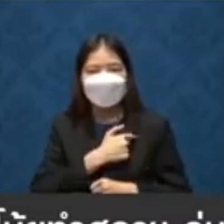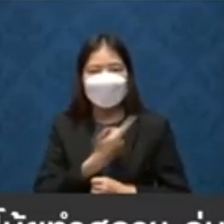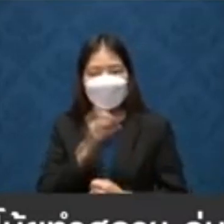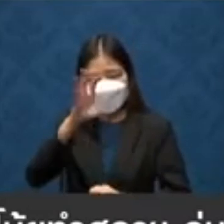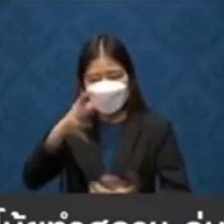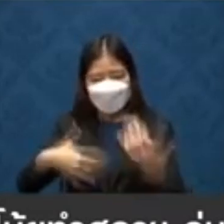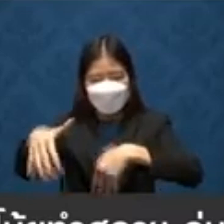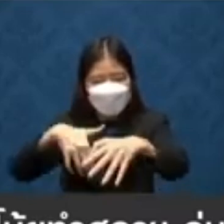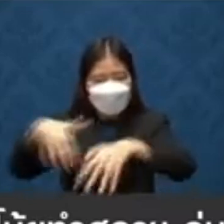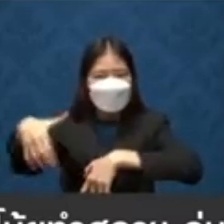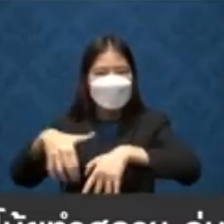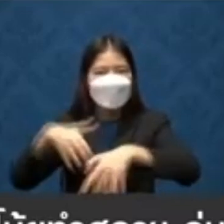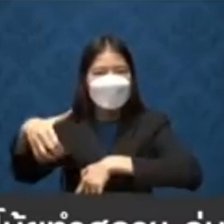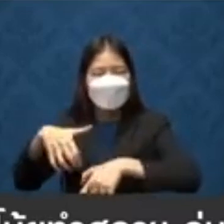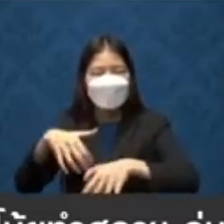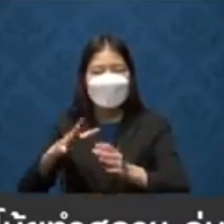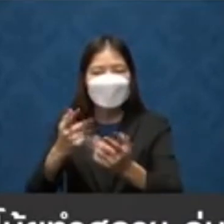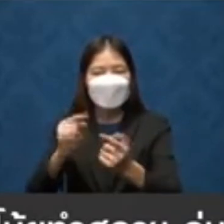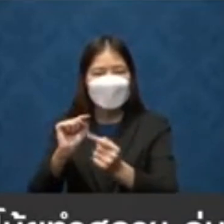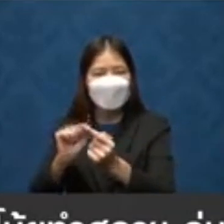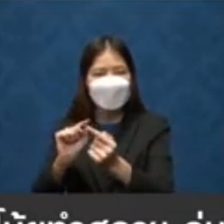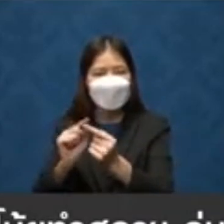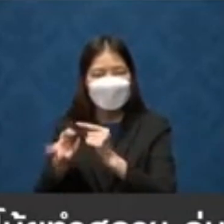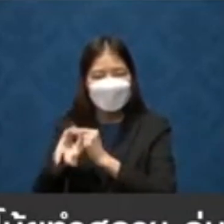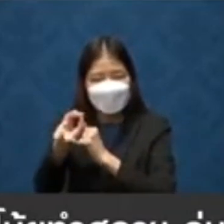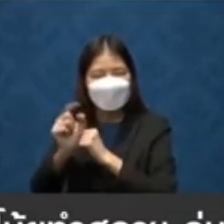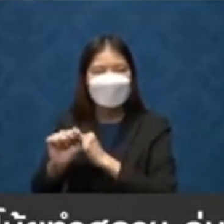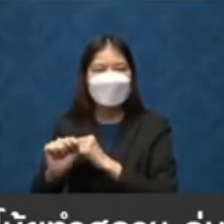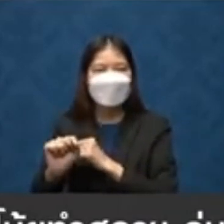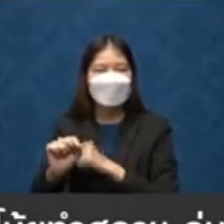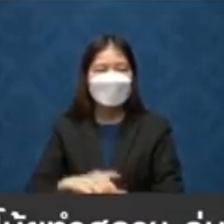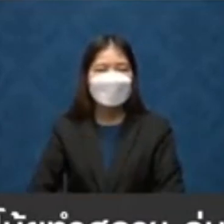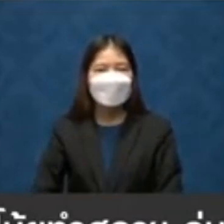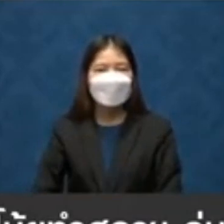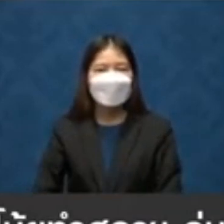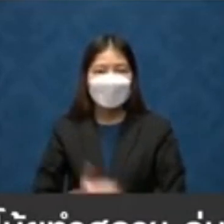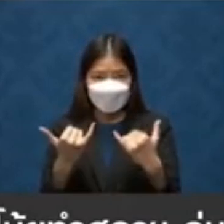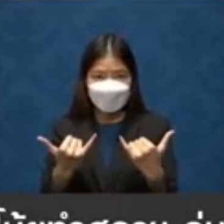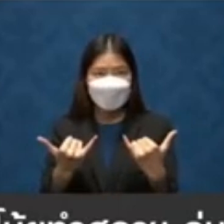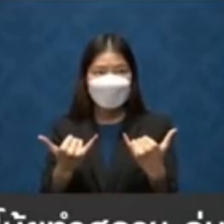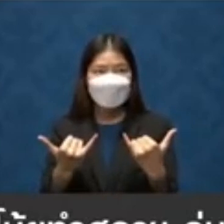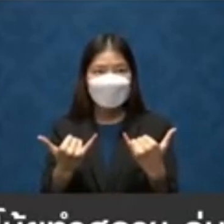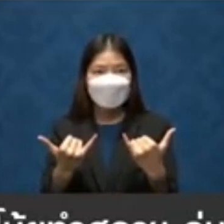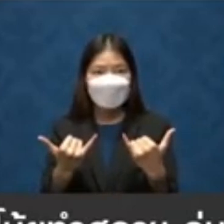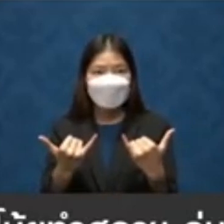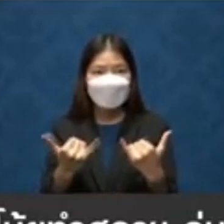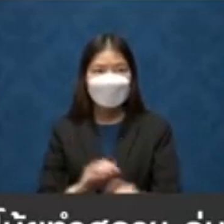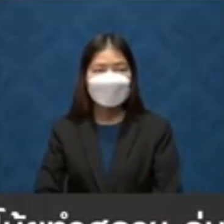สวมา 203จาก 250ส.สและมาเท่าไหร่